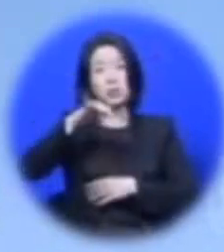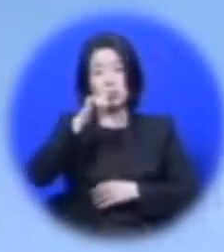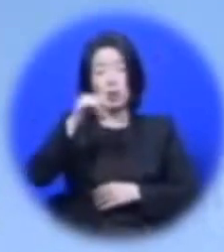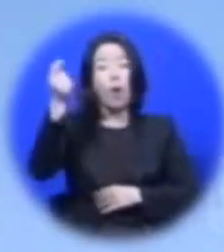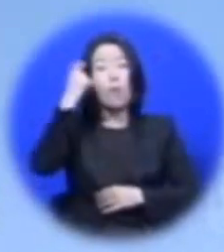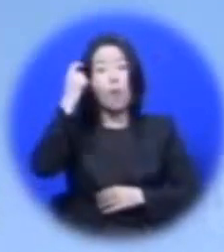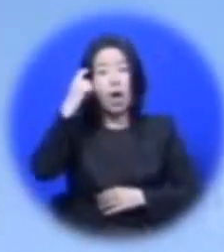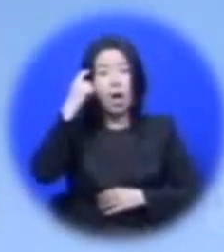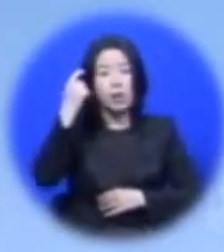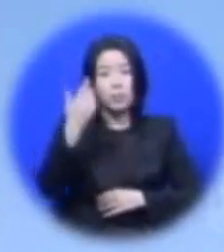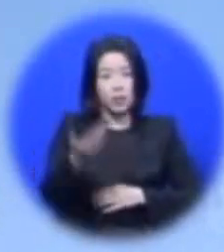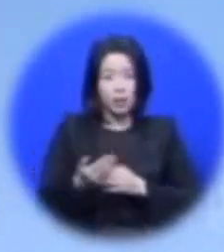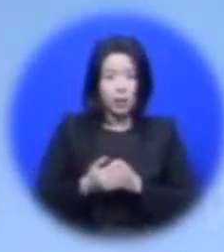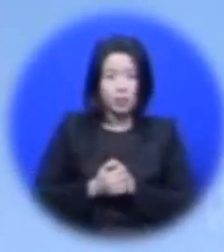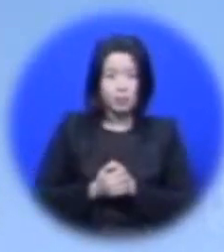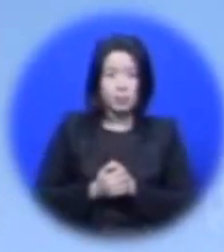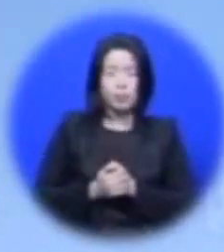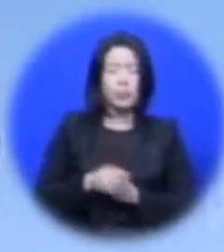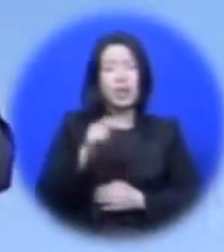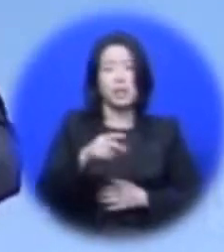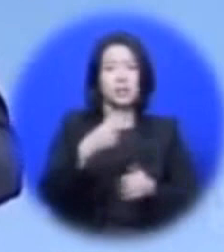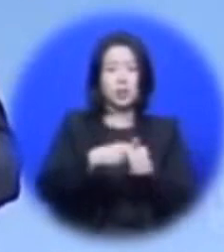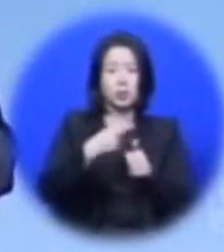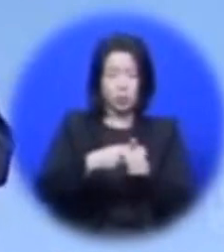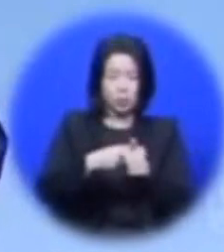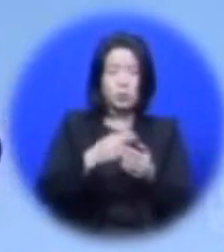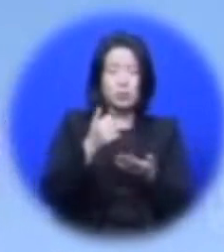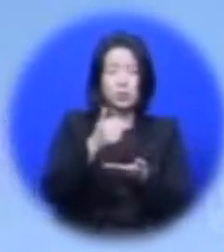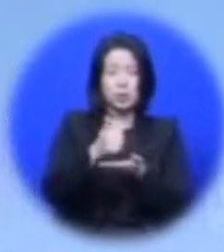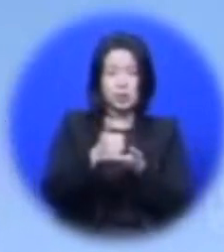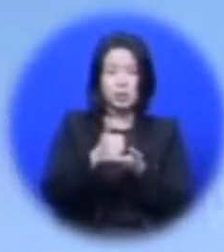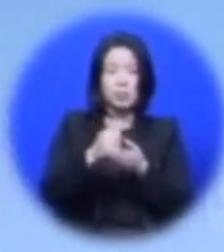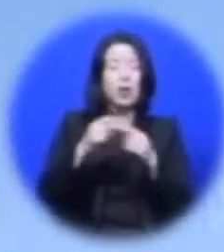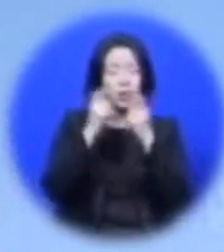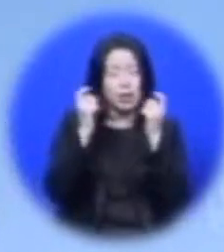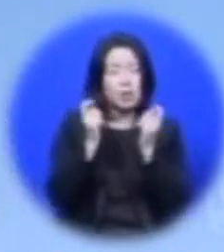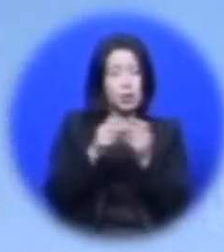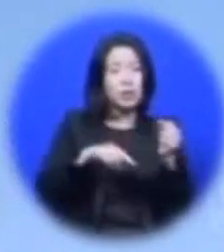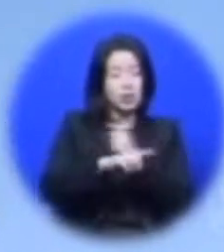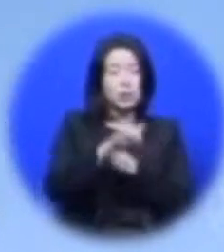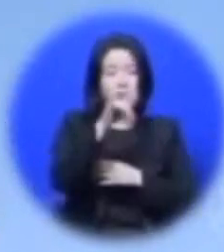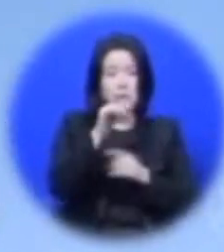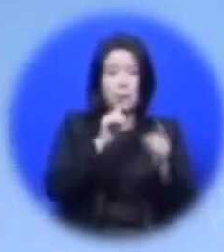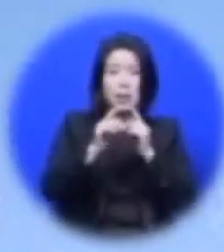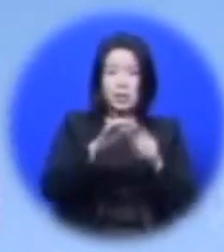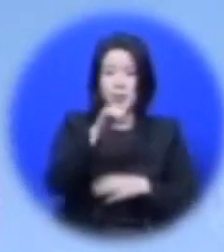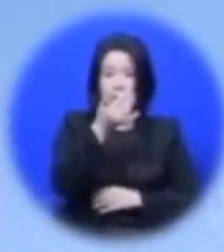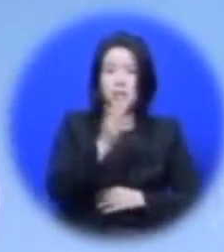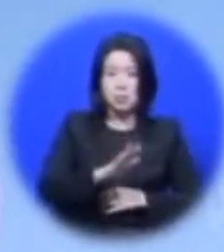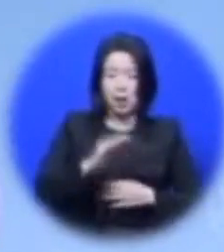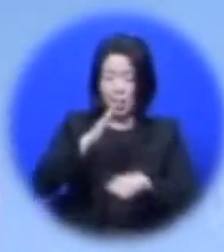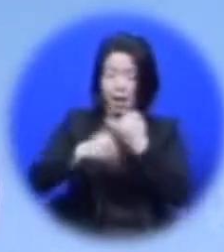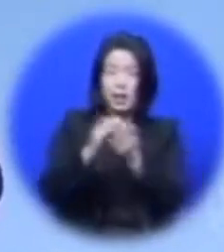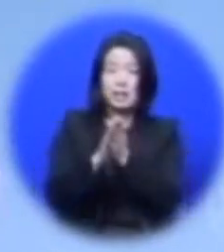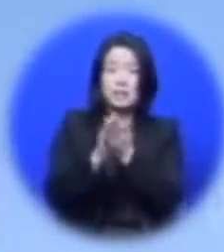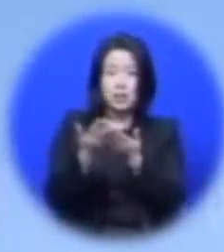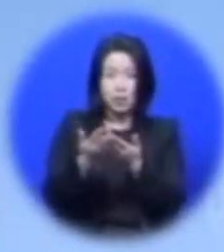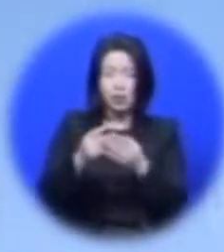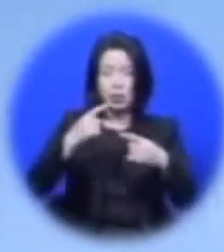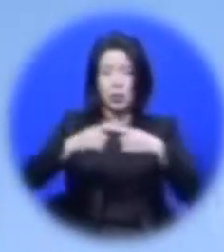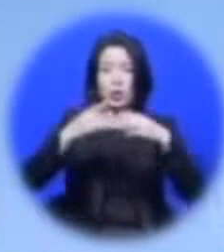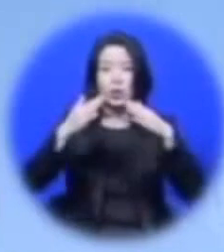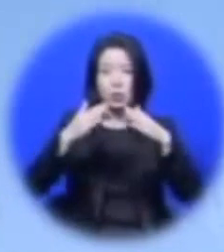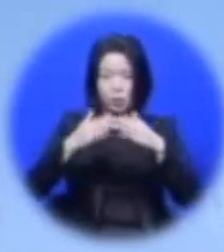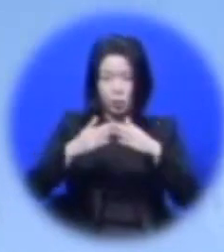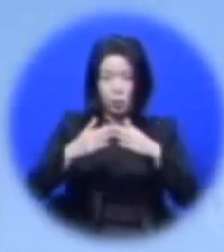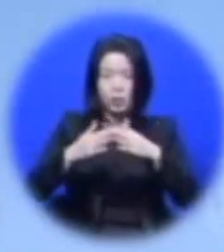그랬을까요? 그 교수님 나름대로 뜻이 있어서 말씀을 하셨겠지만 성경은 교인들의